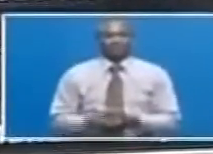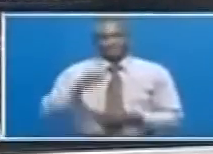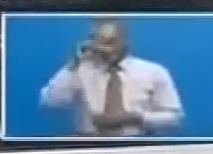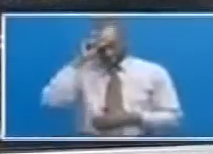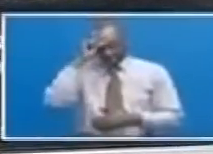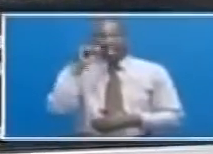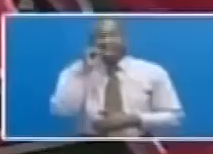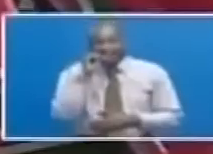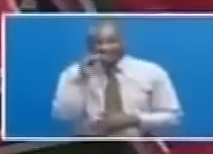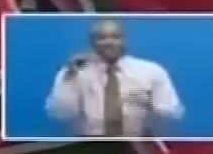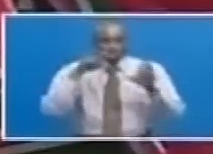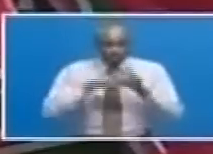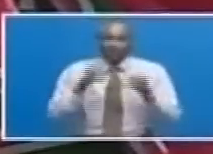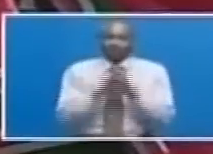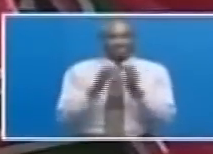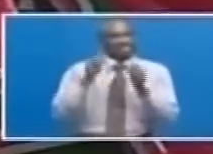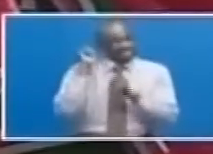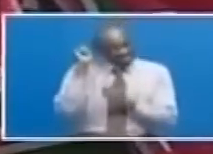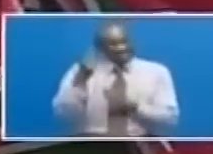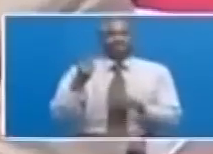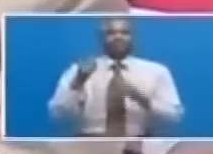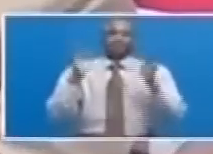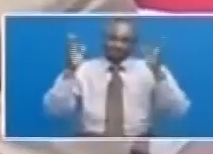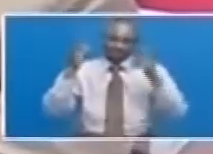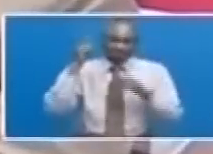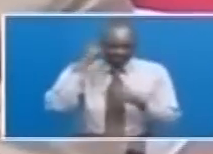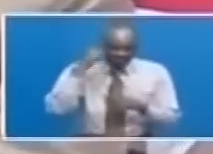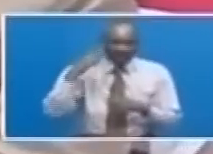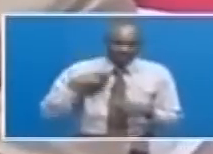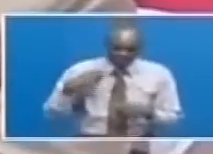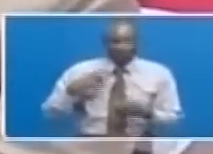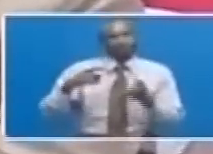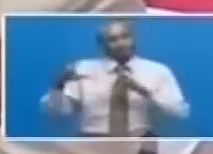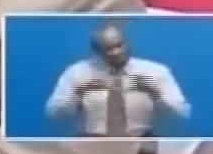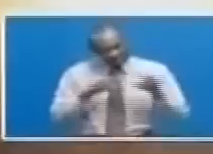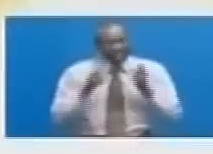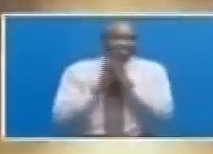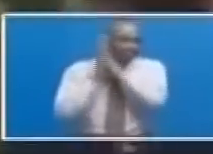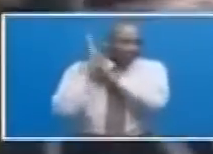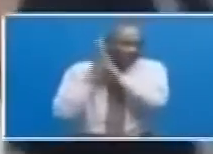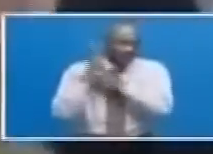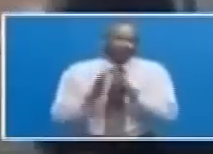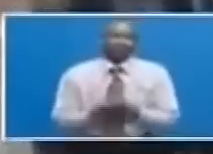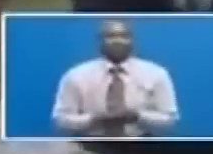Serikali ya Uingereza iungana na Kenya kukumbuka mashujaa wa Maumau walioteswa na wakoloni.